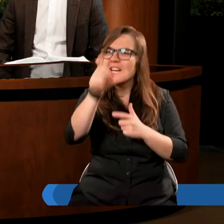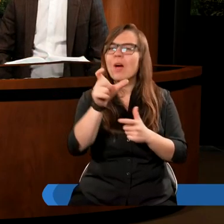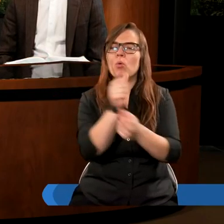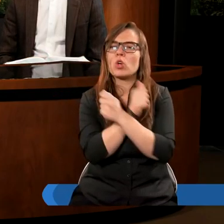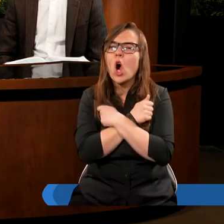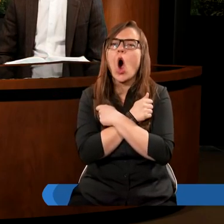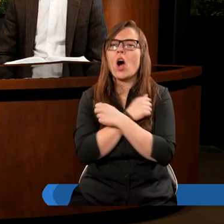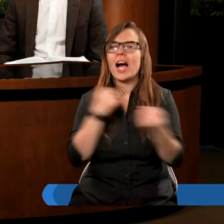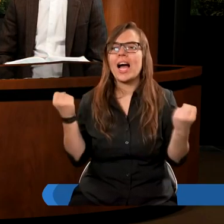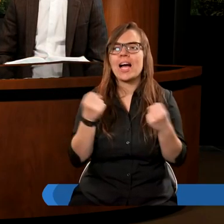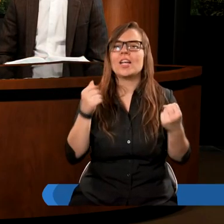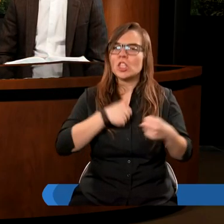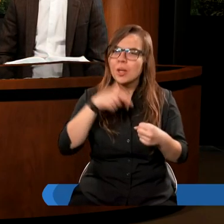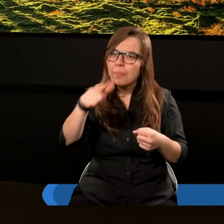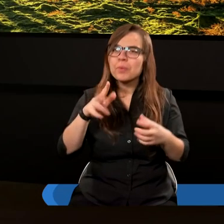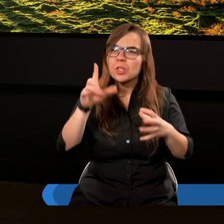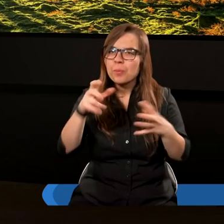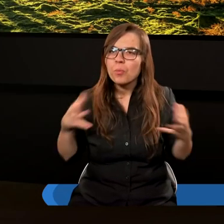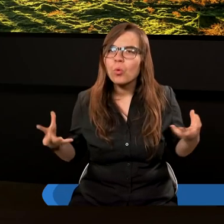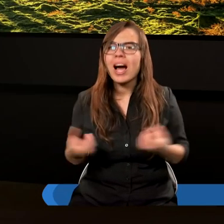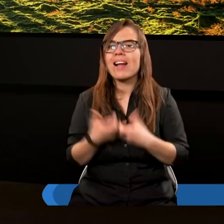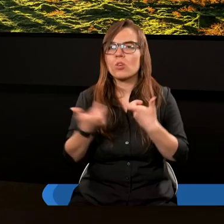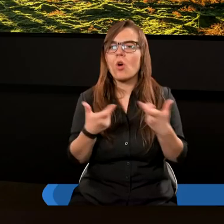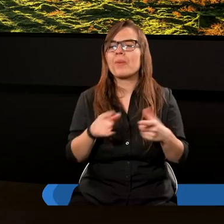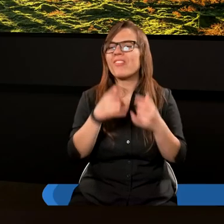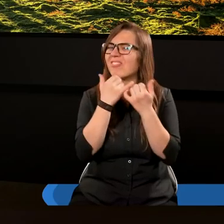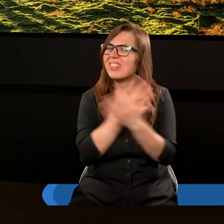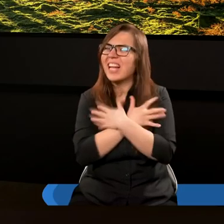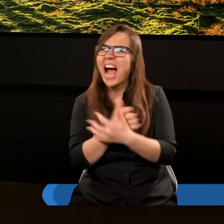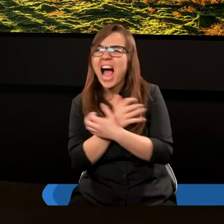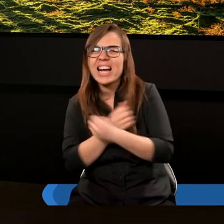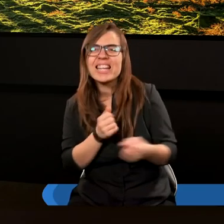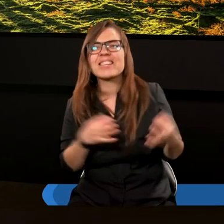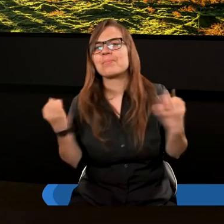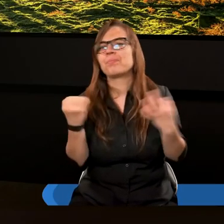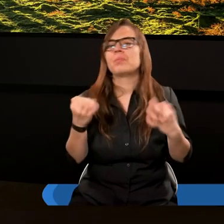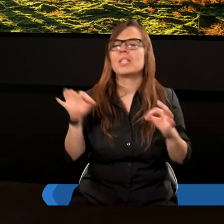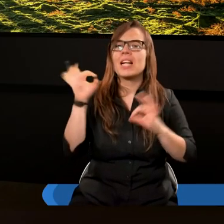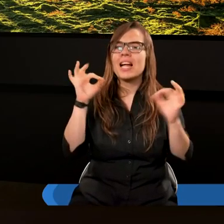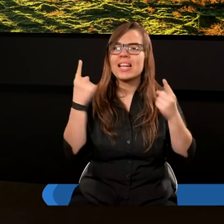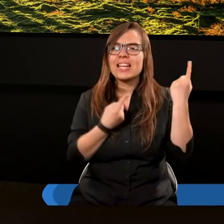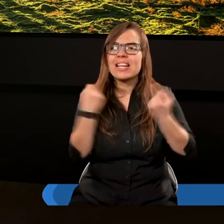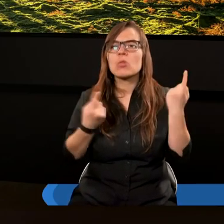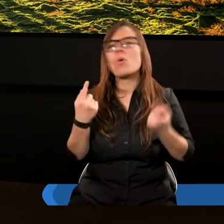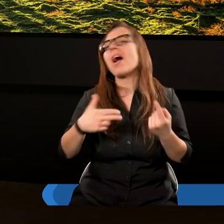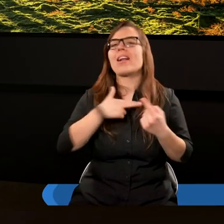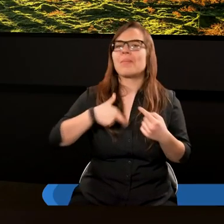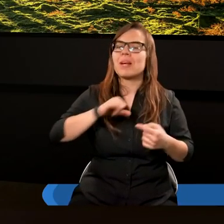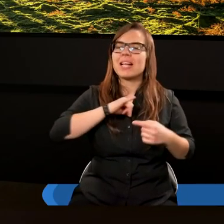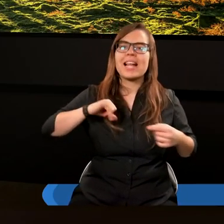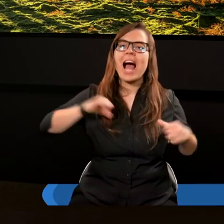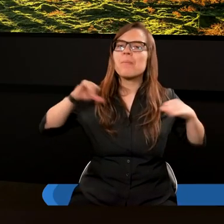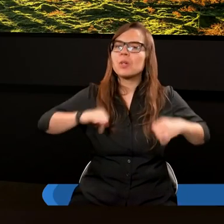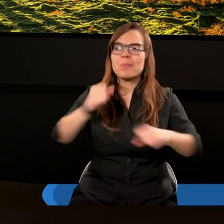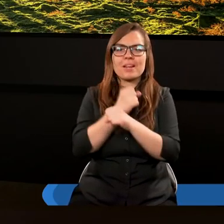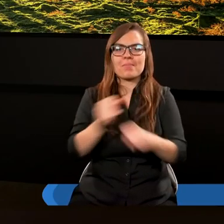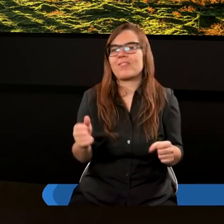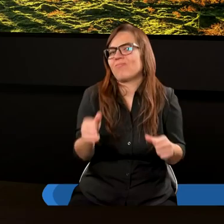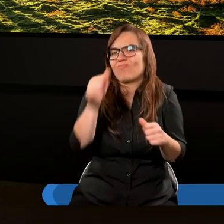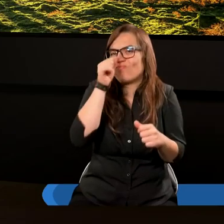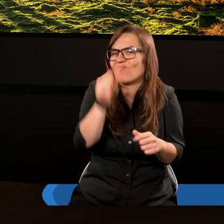i przyszedł, aby go uratować, bo w tej tragicznej sytuacji, bo człowiek nie jest w stanie sam siebie zbawić, jego grzechy są zbyt wielkie,